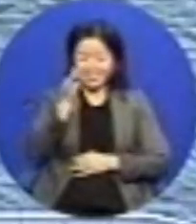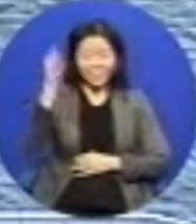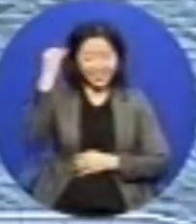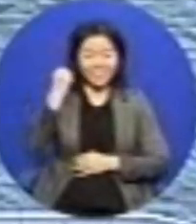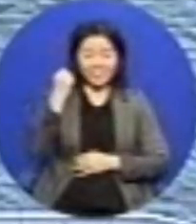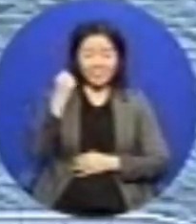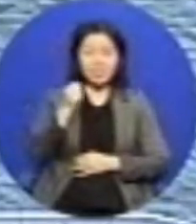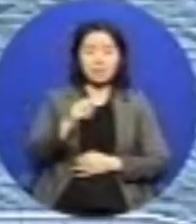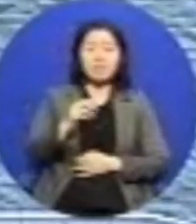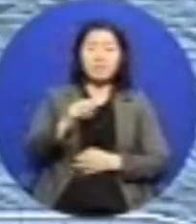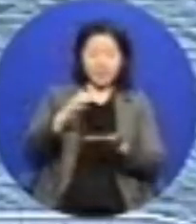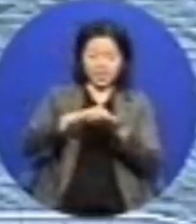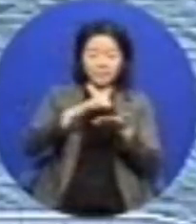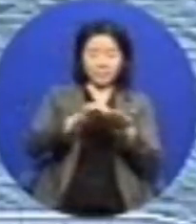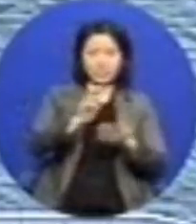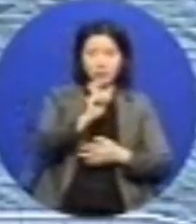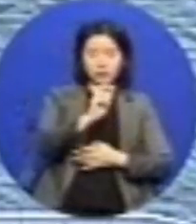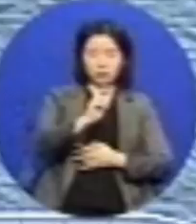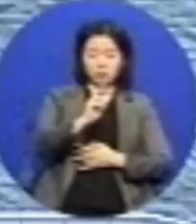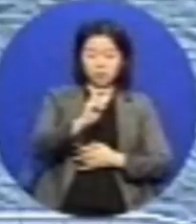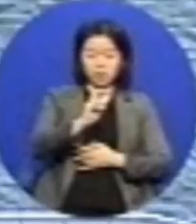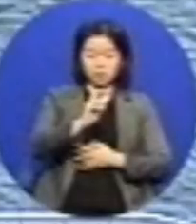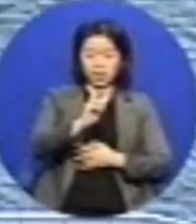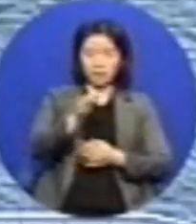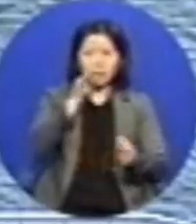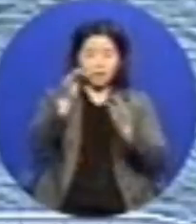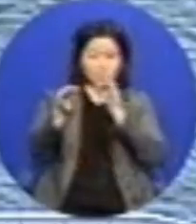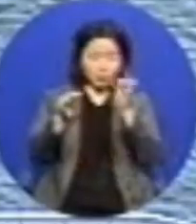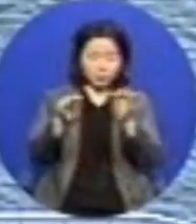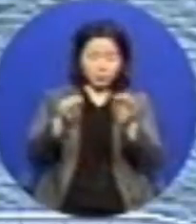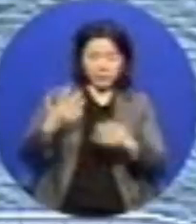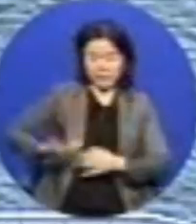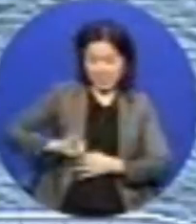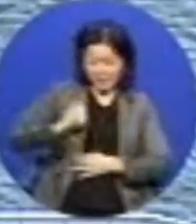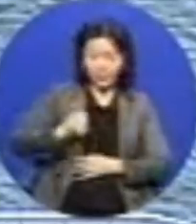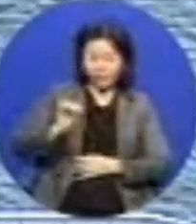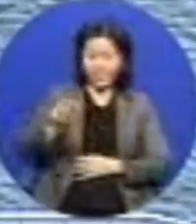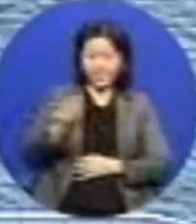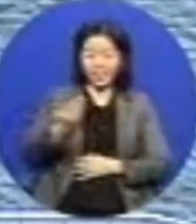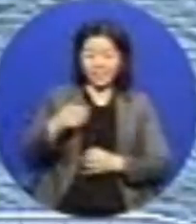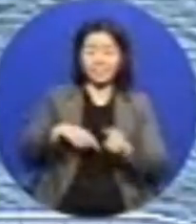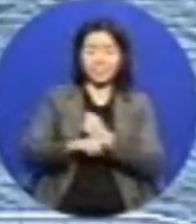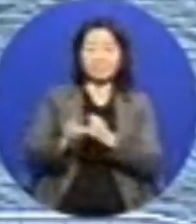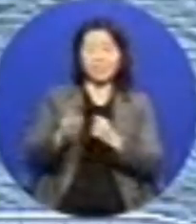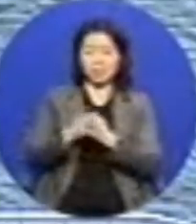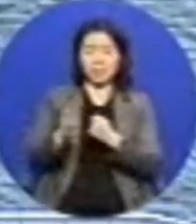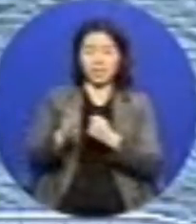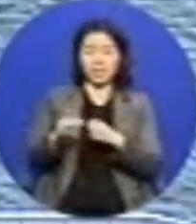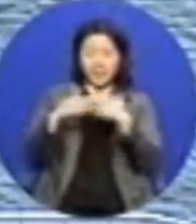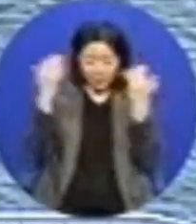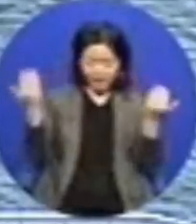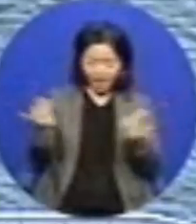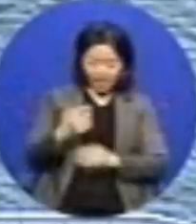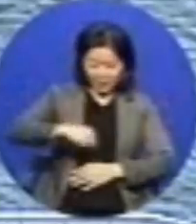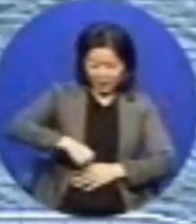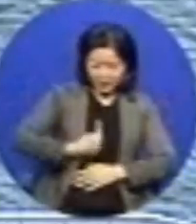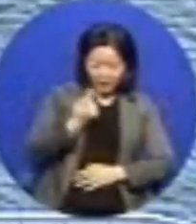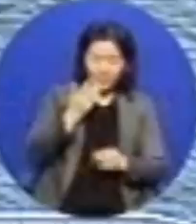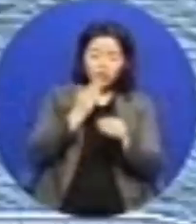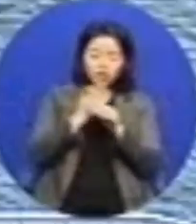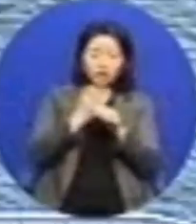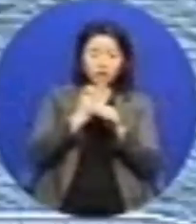수음 아픔을 자기가 된다 그러니까 하든 무슨 말을 들어도 다 자기 중심으로 해서 가는